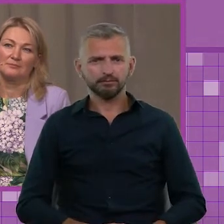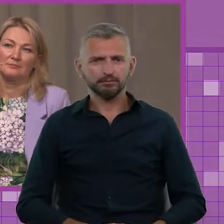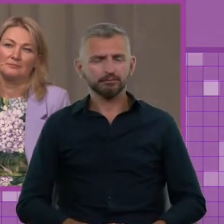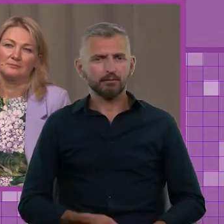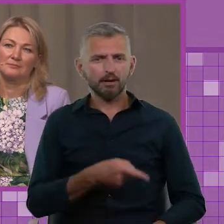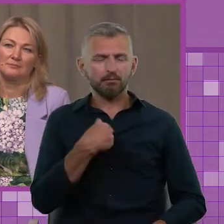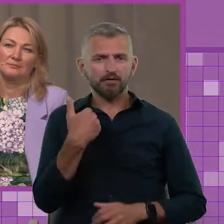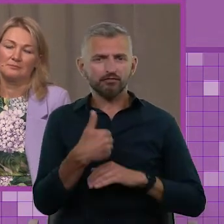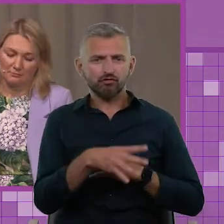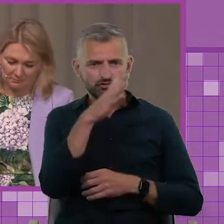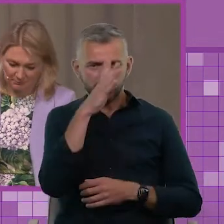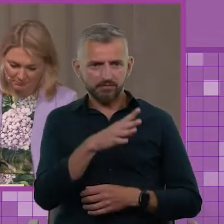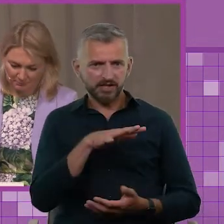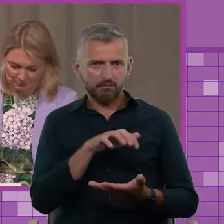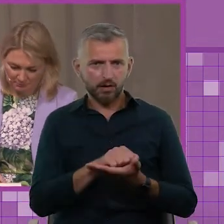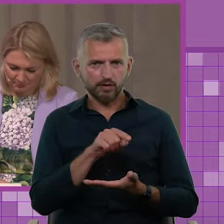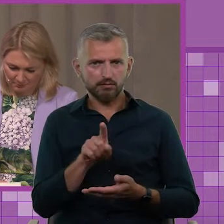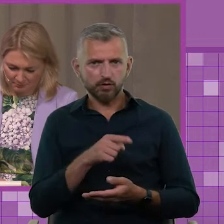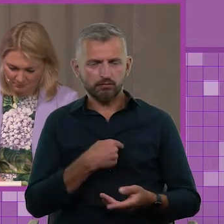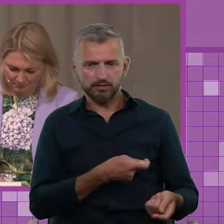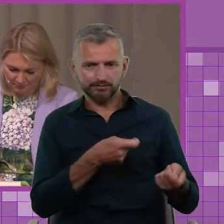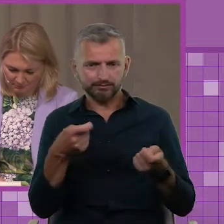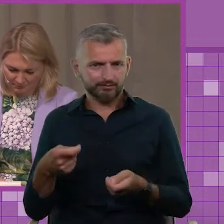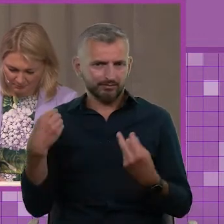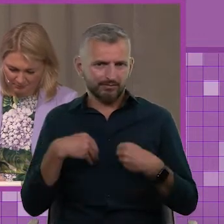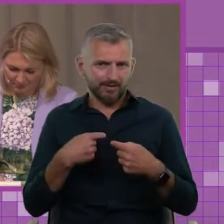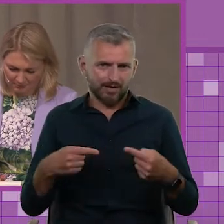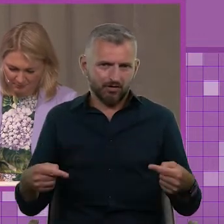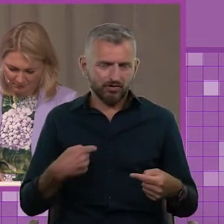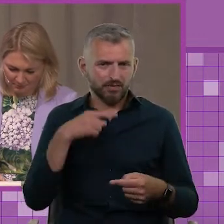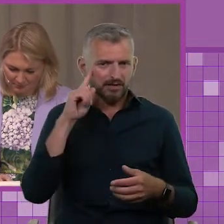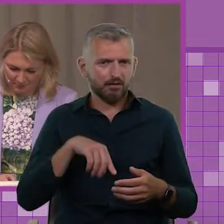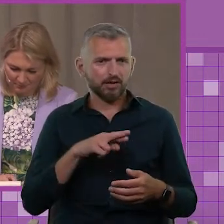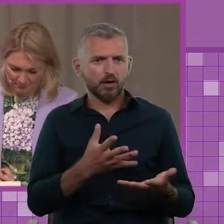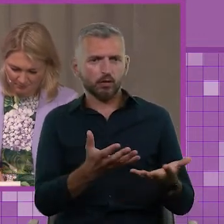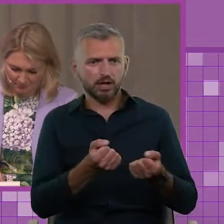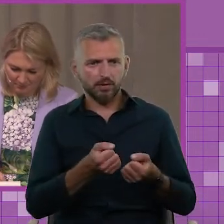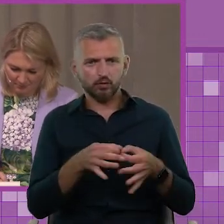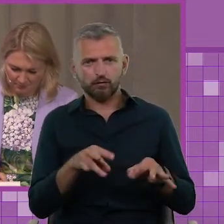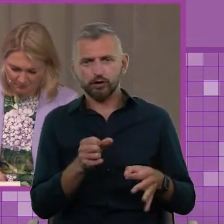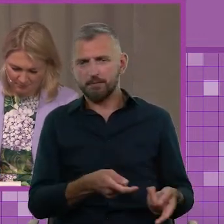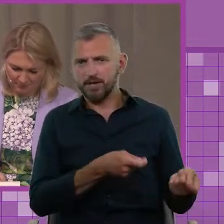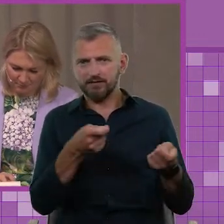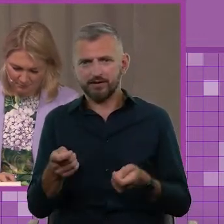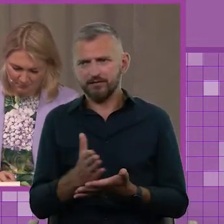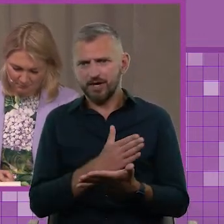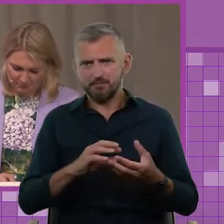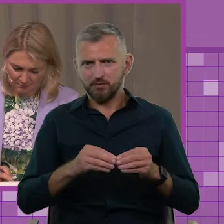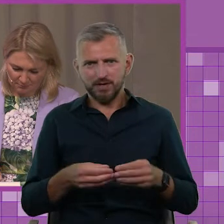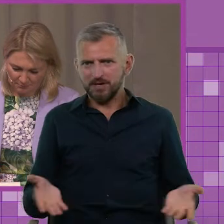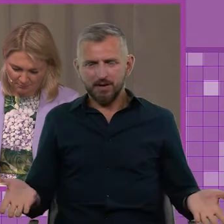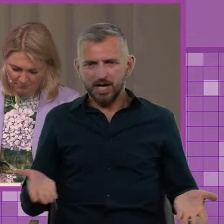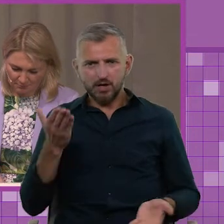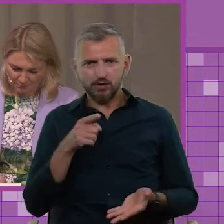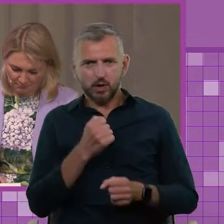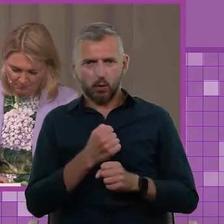Дивіться, ми вже 4 місяці займаємося тим, що ми доставляємо речі, тобто ми знаємо, як отримати дозволи на перевезення. Тобто це взагалі не є проблема, і якщо